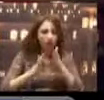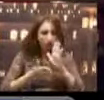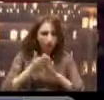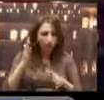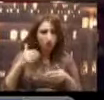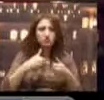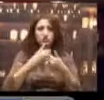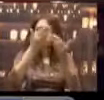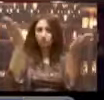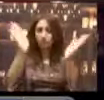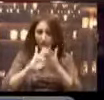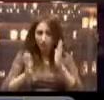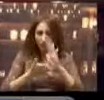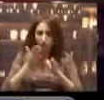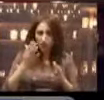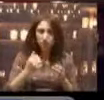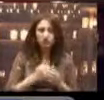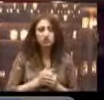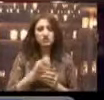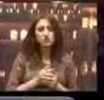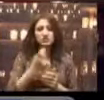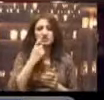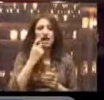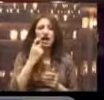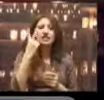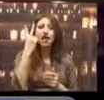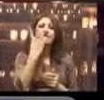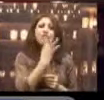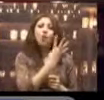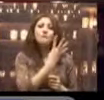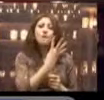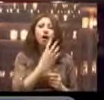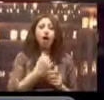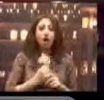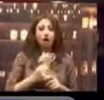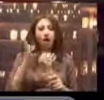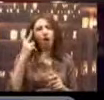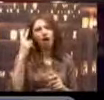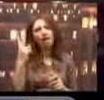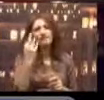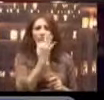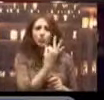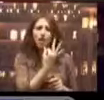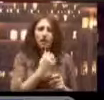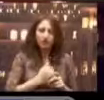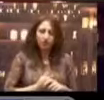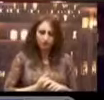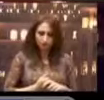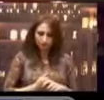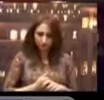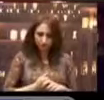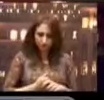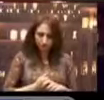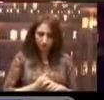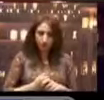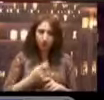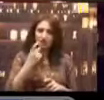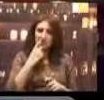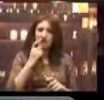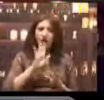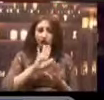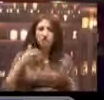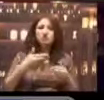للعرض في سنه 2004 اظن او 2003 مش فاكر يعني، المهم في سنه معينه يعني كان جاهز